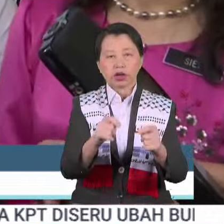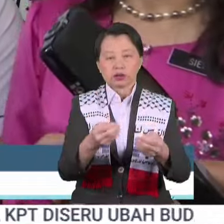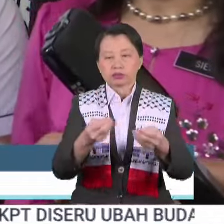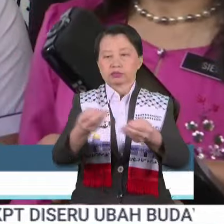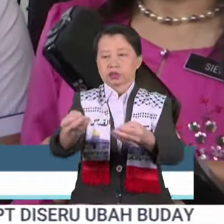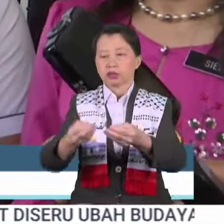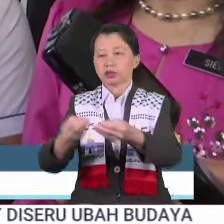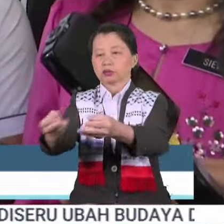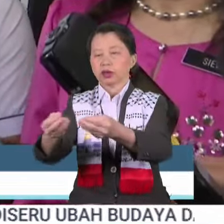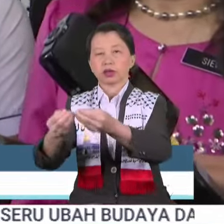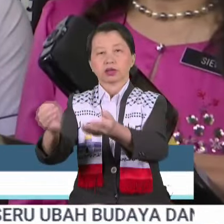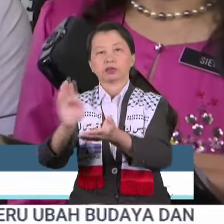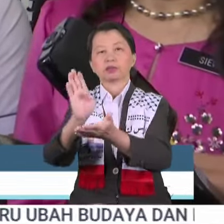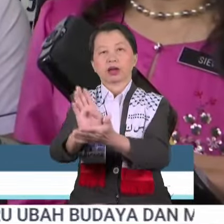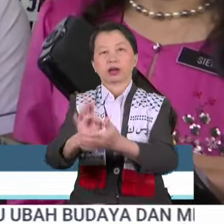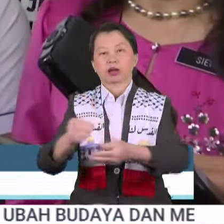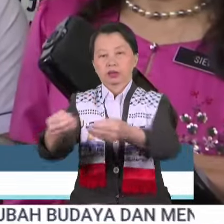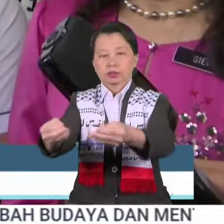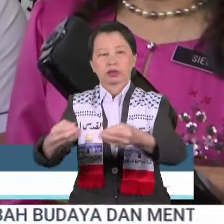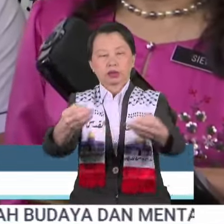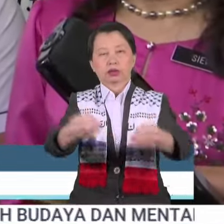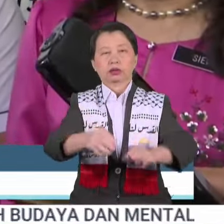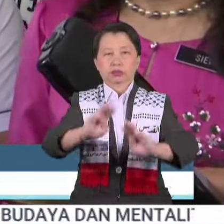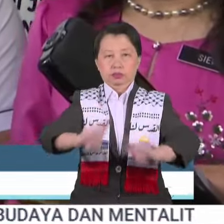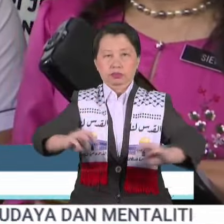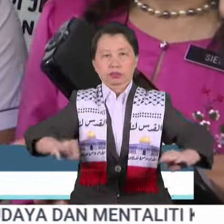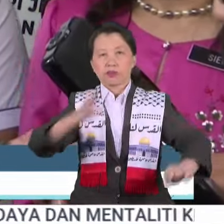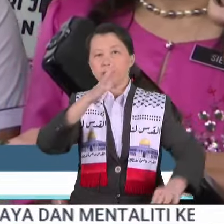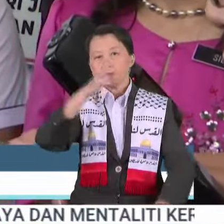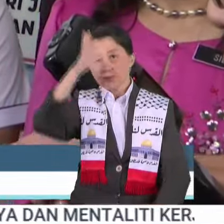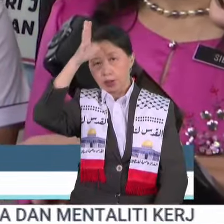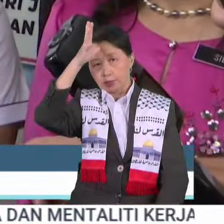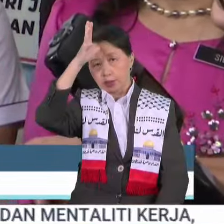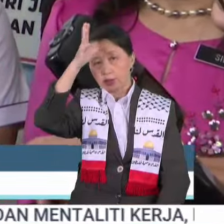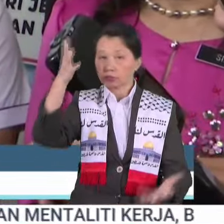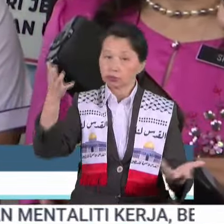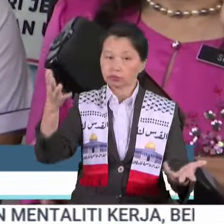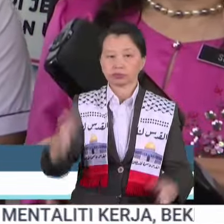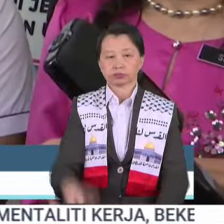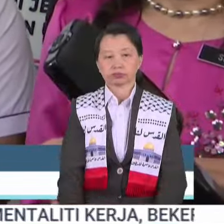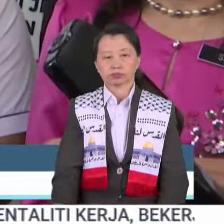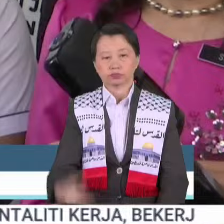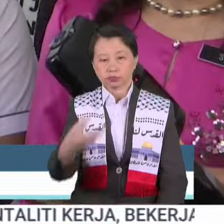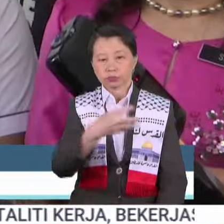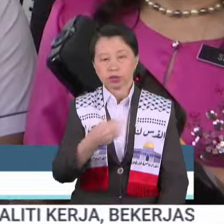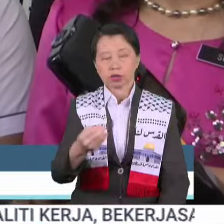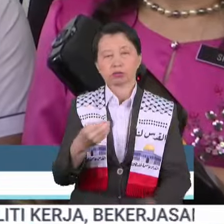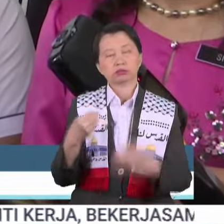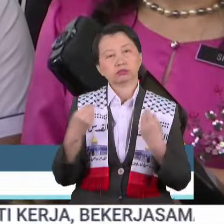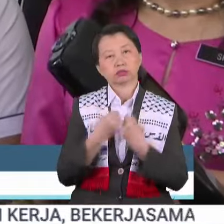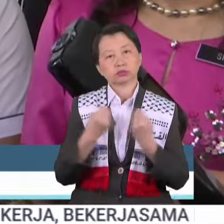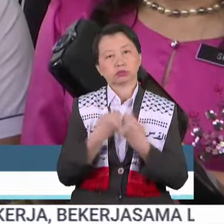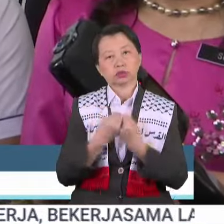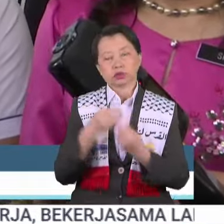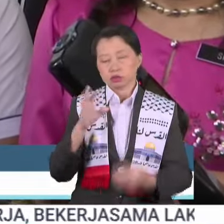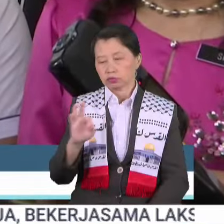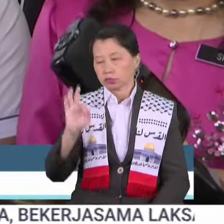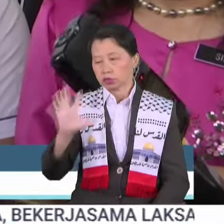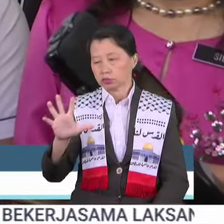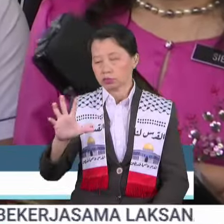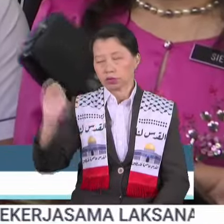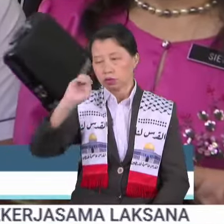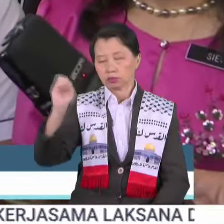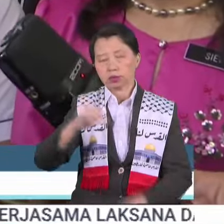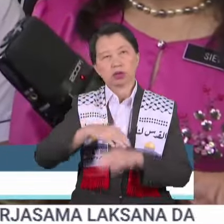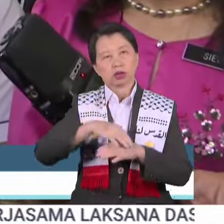kesemua bantuan ini kepada ibu bapa ataupun penjaga. Dan sejumlah 95%,